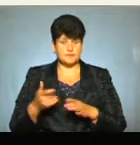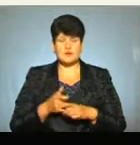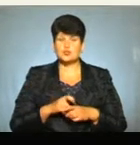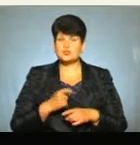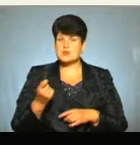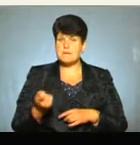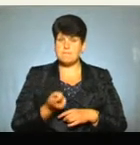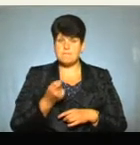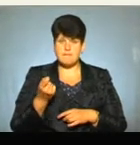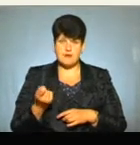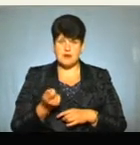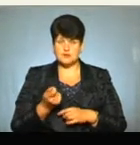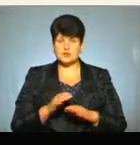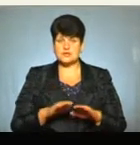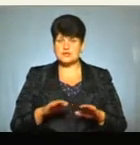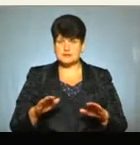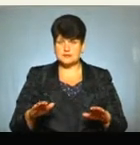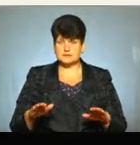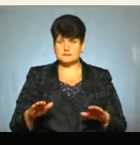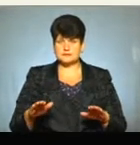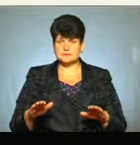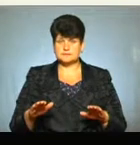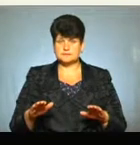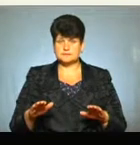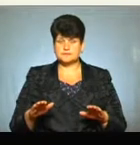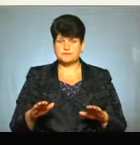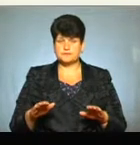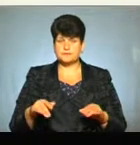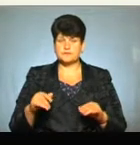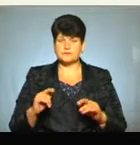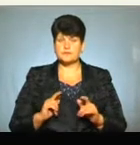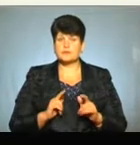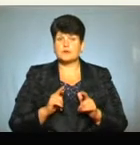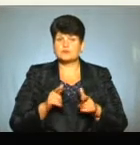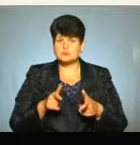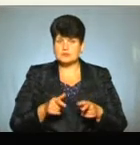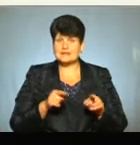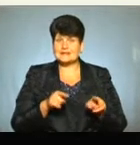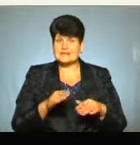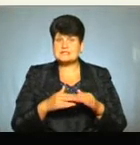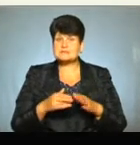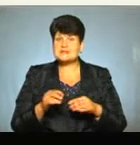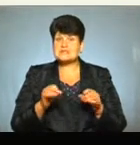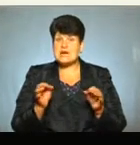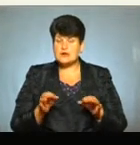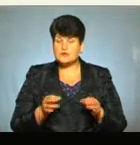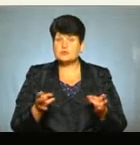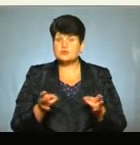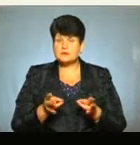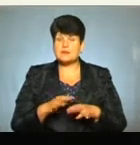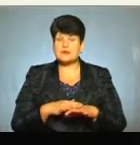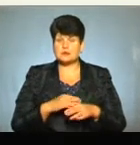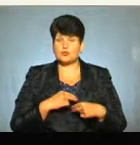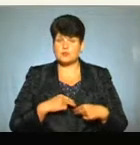Дуже мало дітей, учнів, йдуть на ті спеціальності, які потрібні на ринку праці